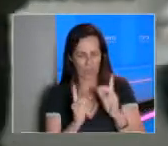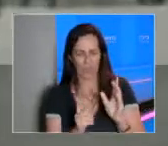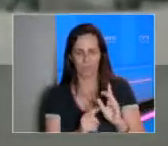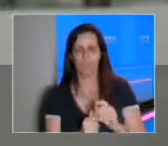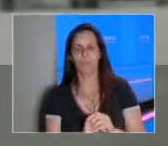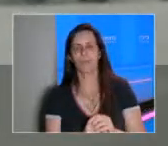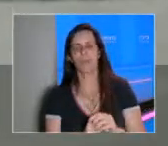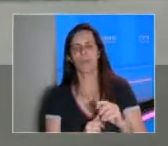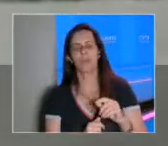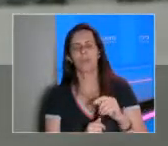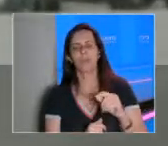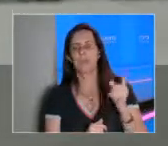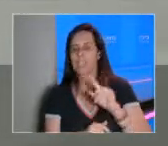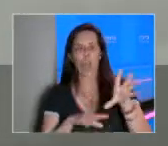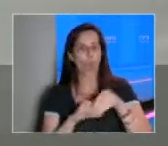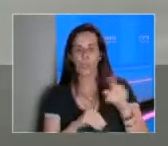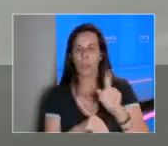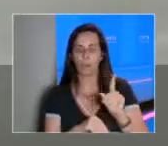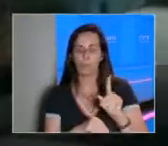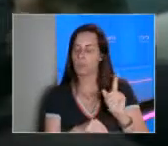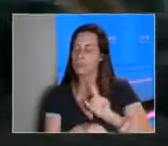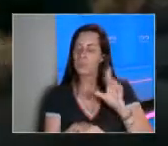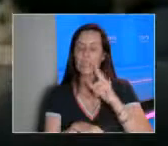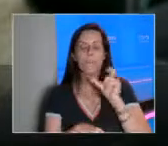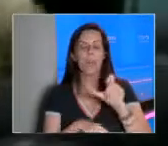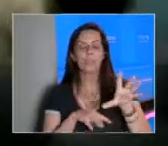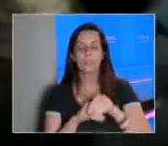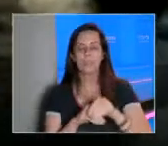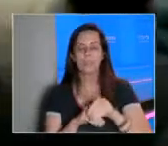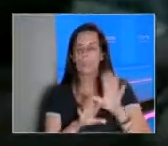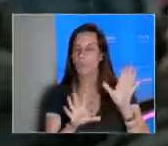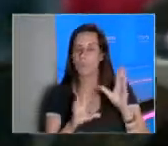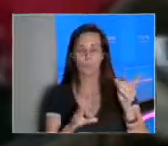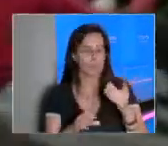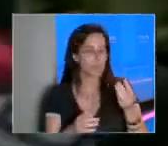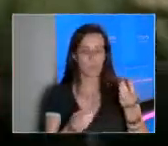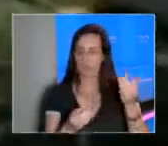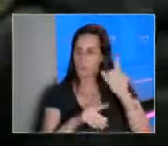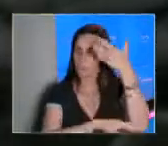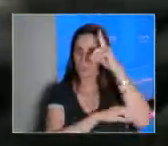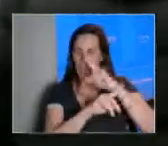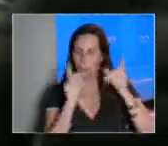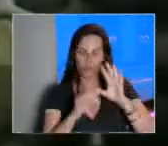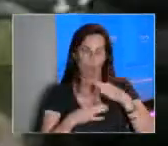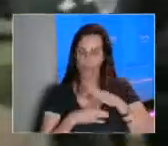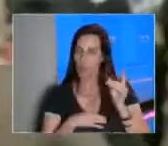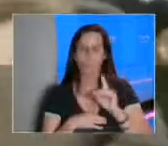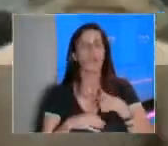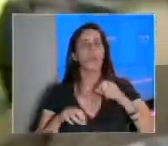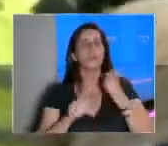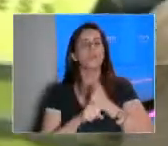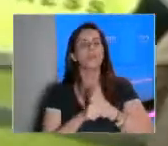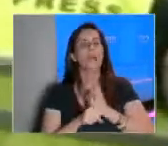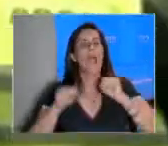נחזור ונתווכח על זה כל הזמן, זה לא סיפוח. סיפוח זה שאתה לוקח תחת שליטתך משהו ממדינה אחרת או שלא שייך לך.